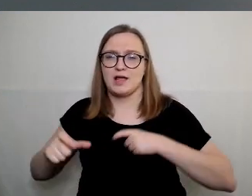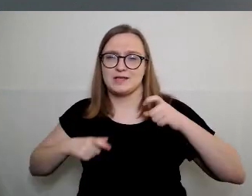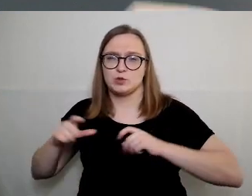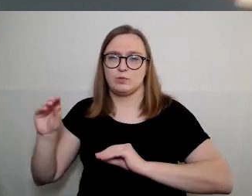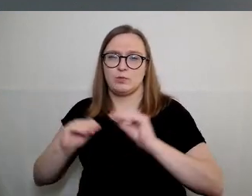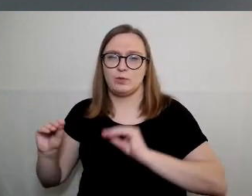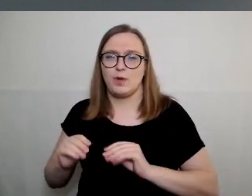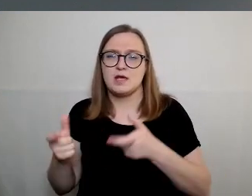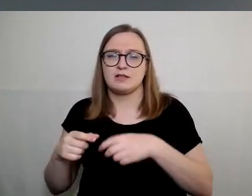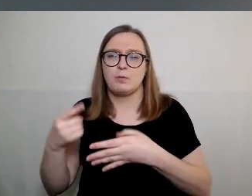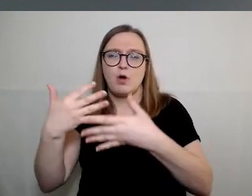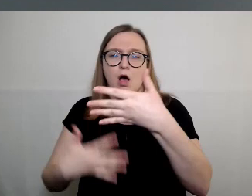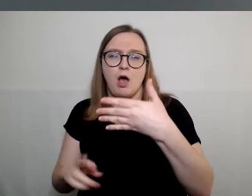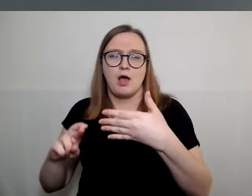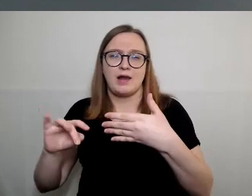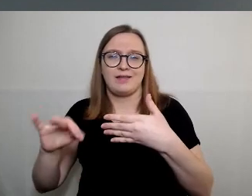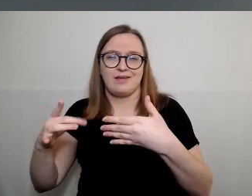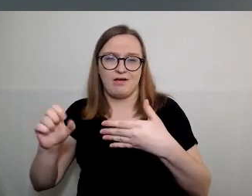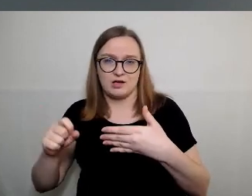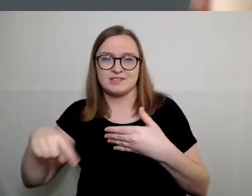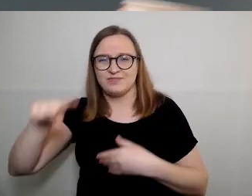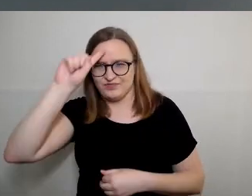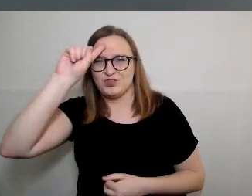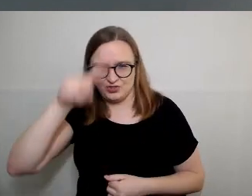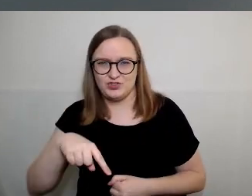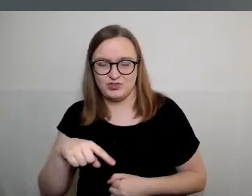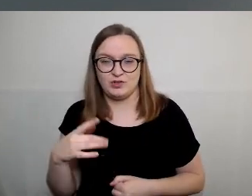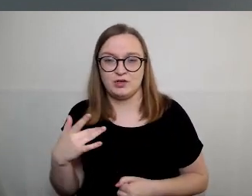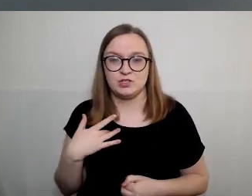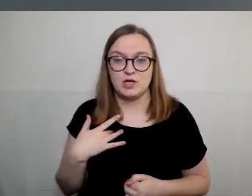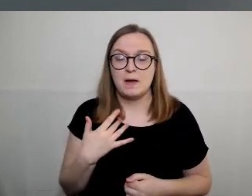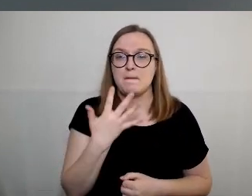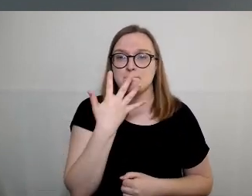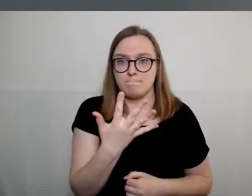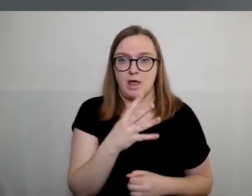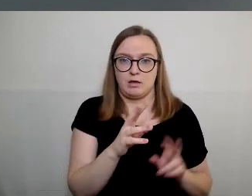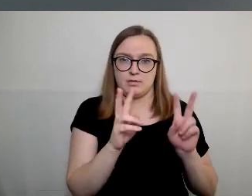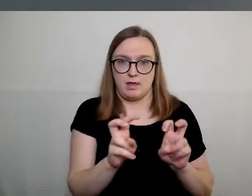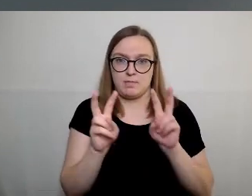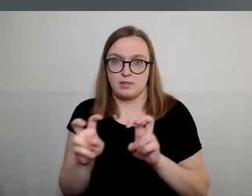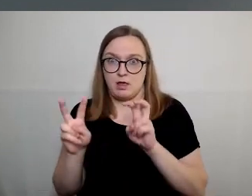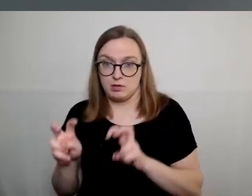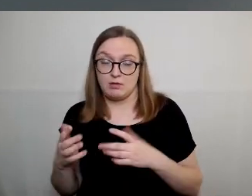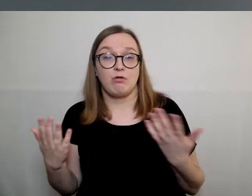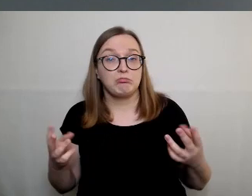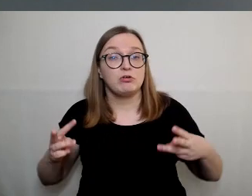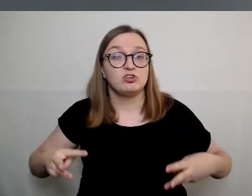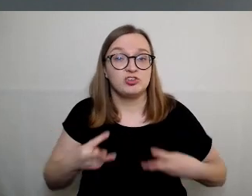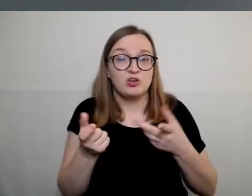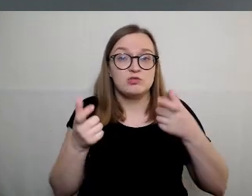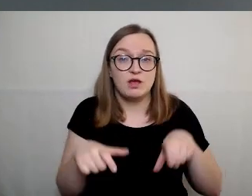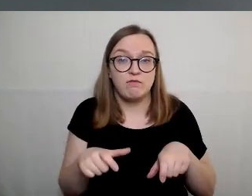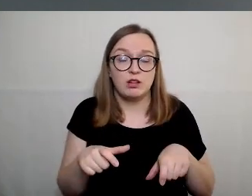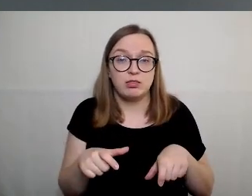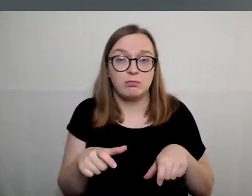jokia paslaptis. 5 punktai. Na ir iš tikrųjų Šakių savivaldybė, sakykime